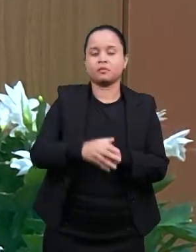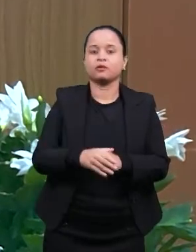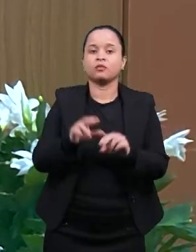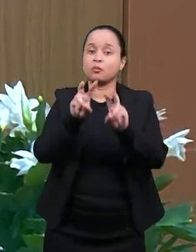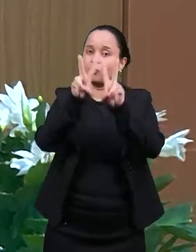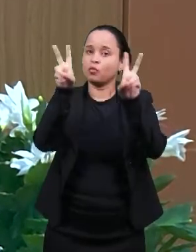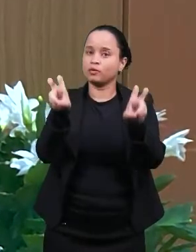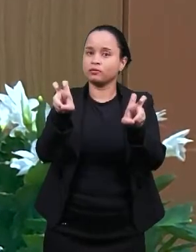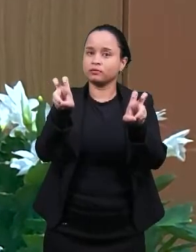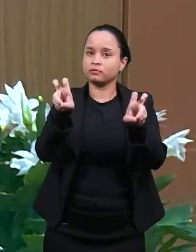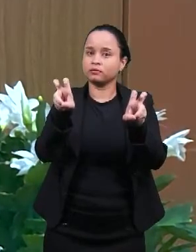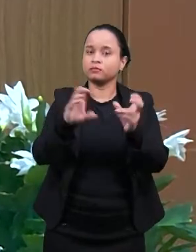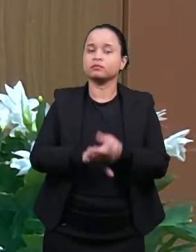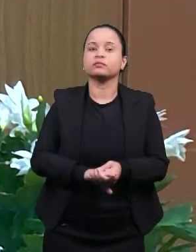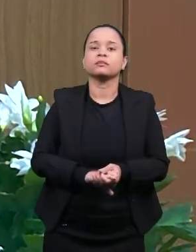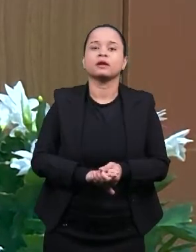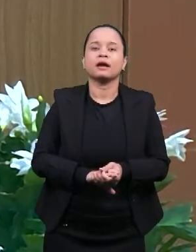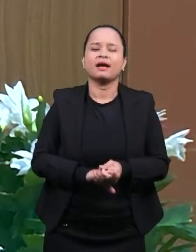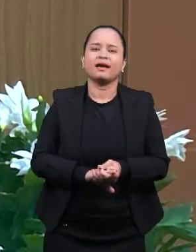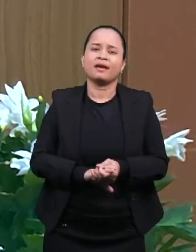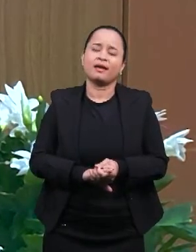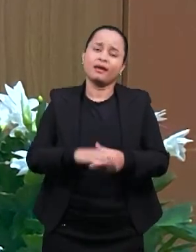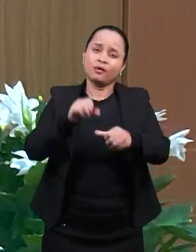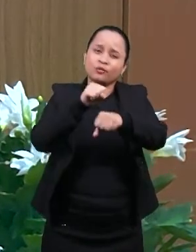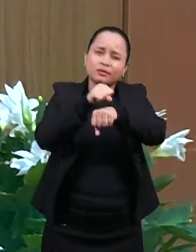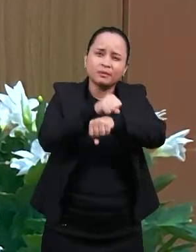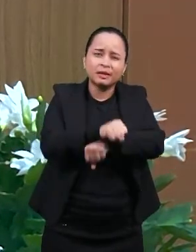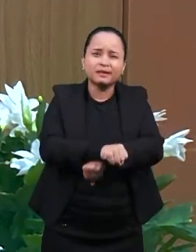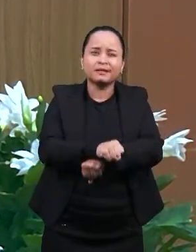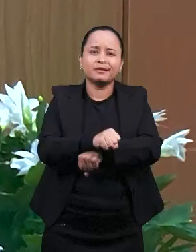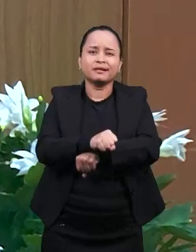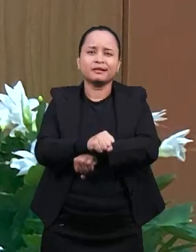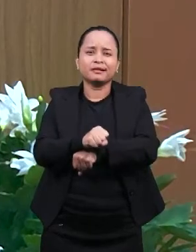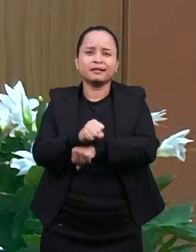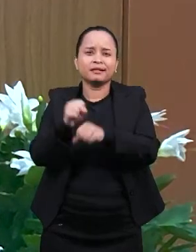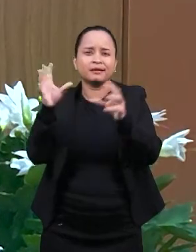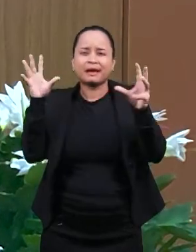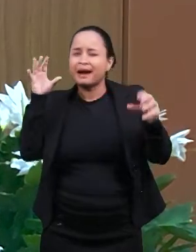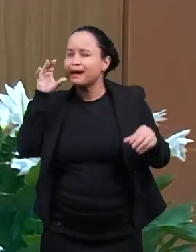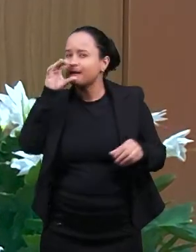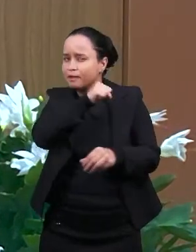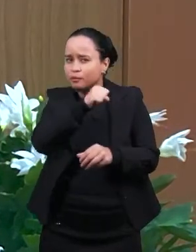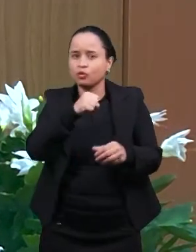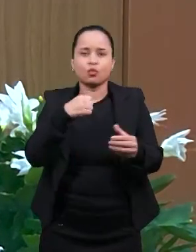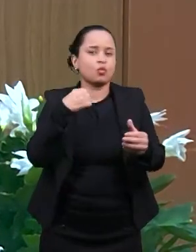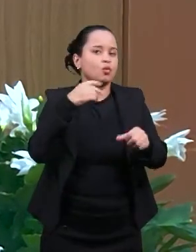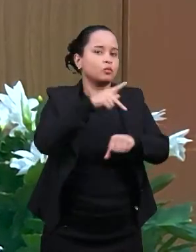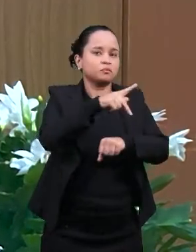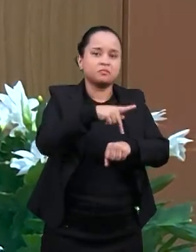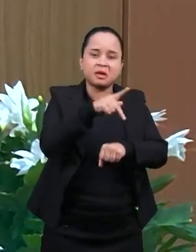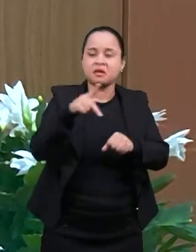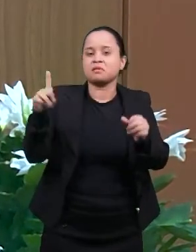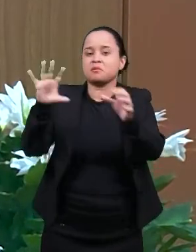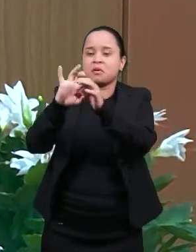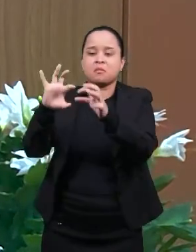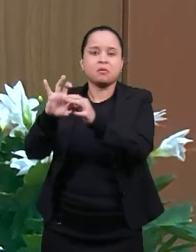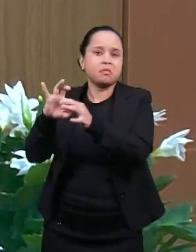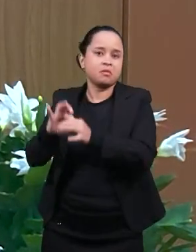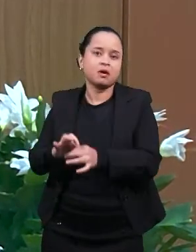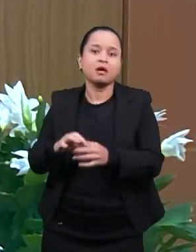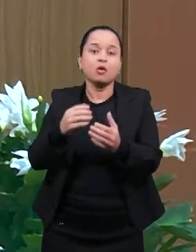об этой теме. Это мини-семинар международный. Любой человек может участвовать, не